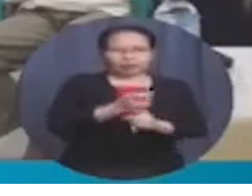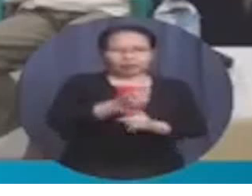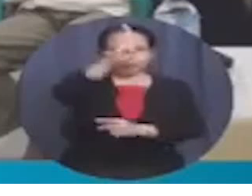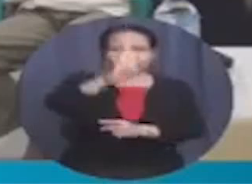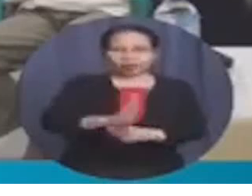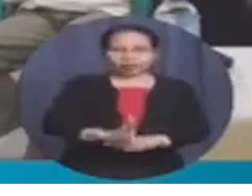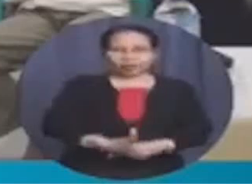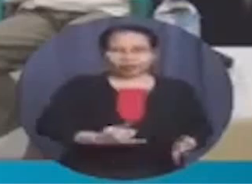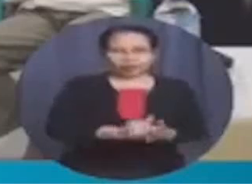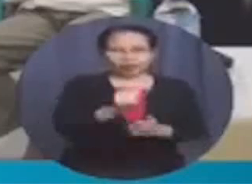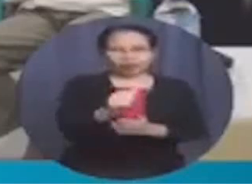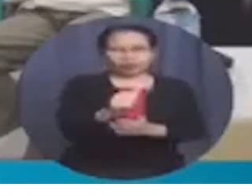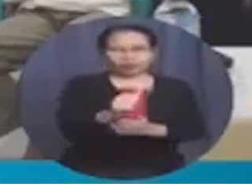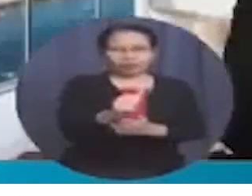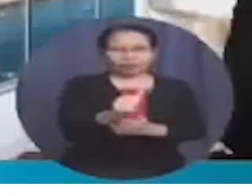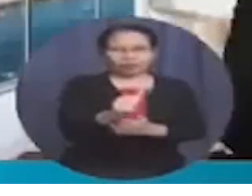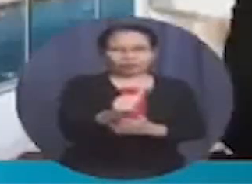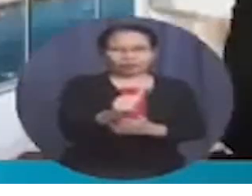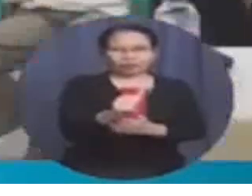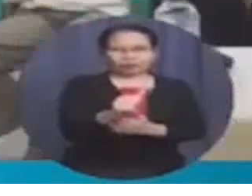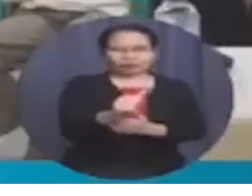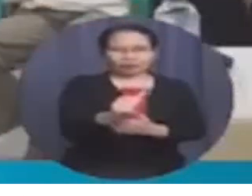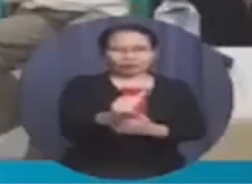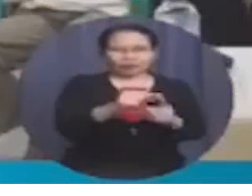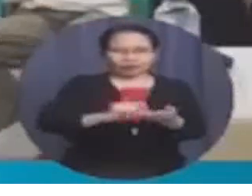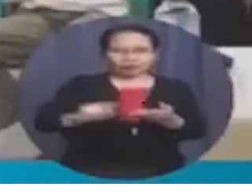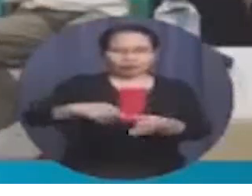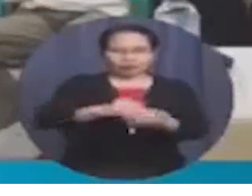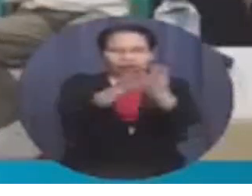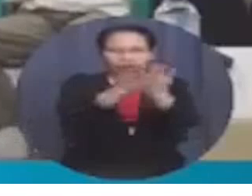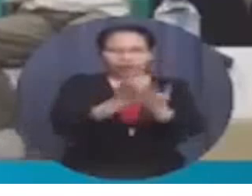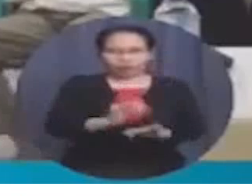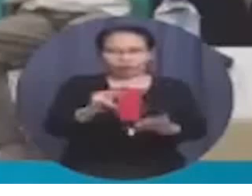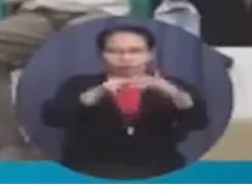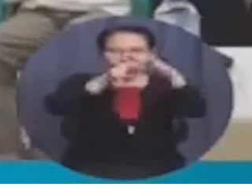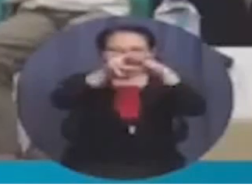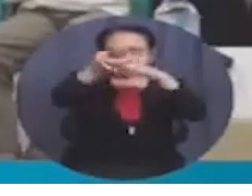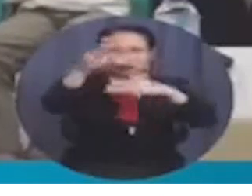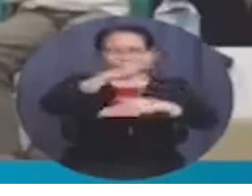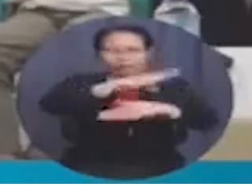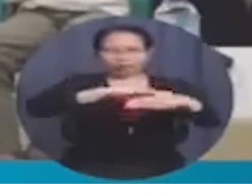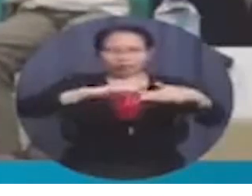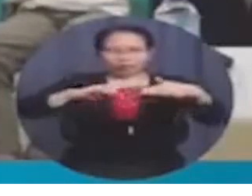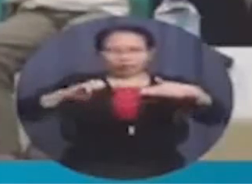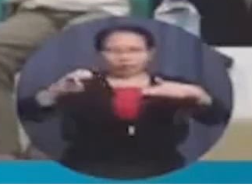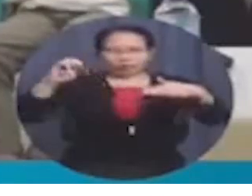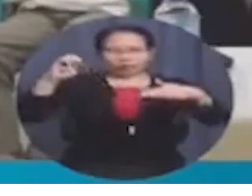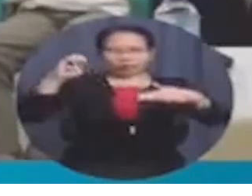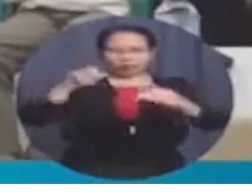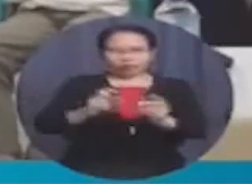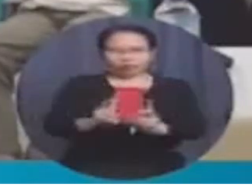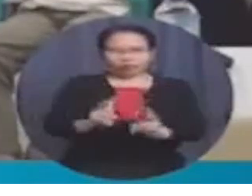itself. Words written in the Bible by the prophets, by the evangelists, by the